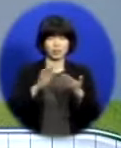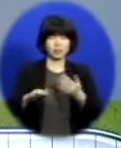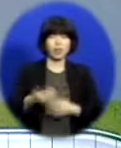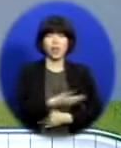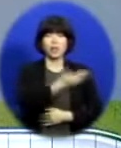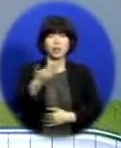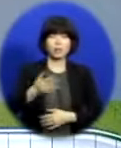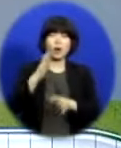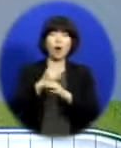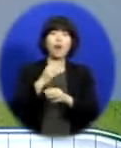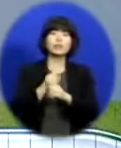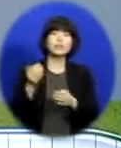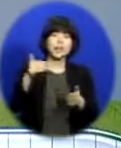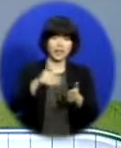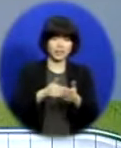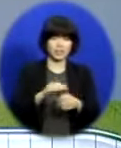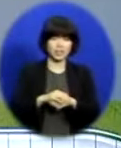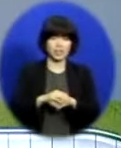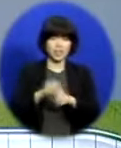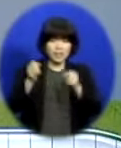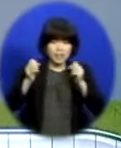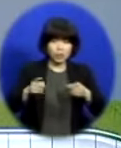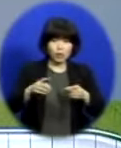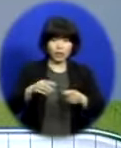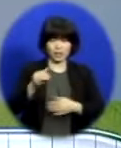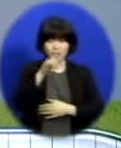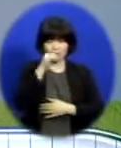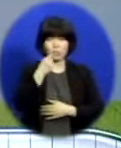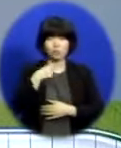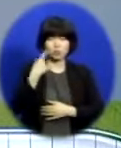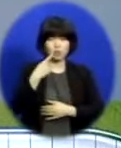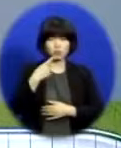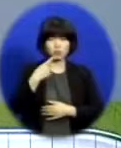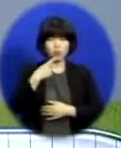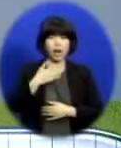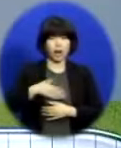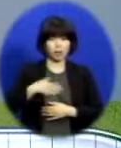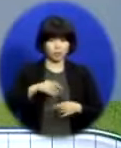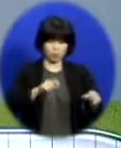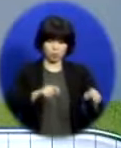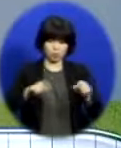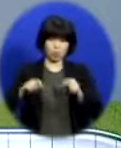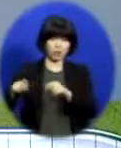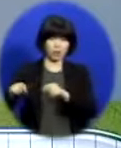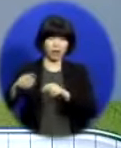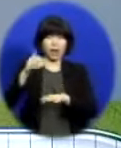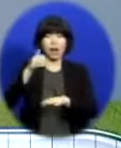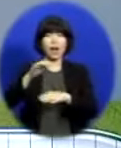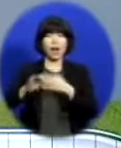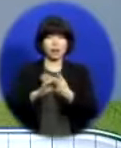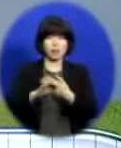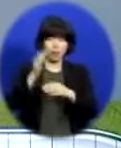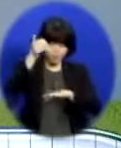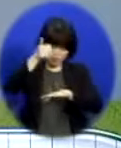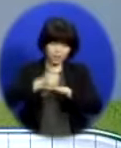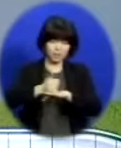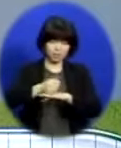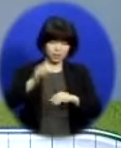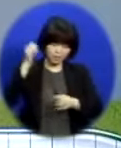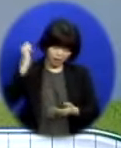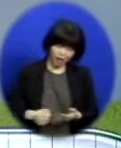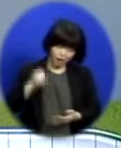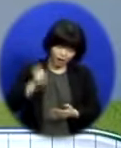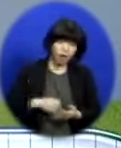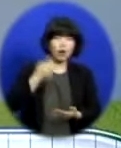여러분들이 언제까지나 기회가 있을 줄로 생각하고 뒤로 미루면 나중에 땅을 치고 후회할 일이